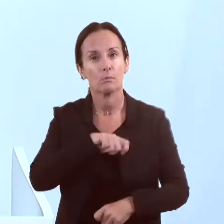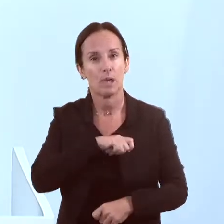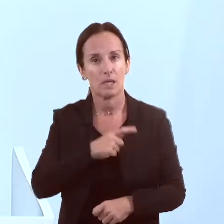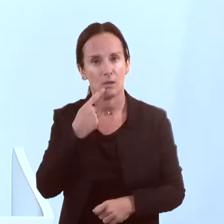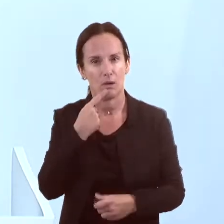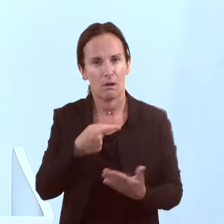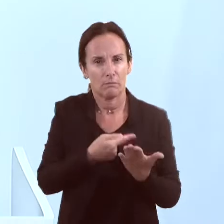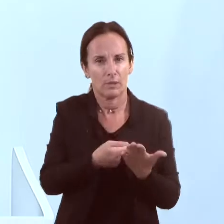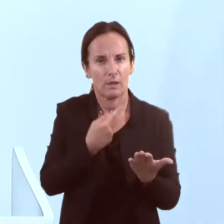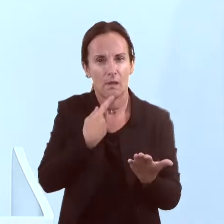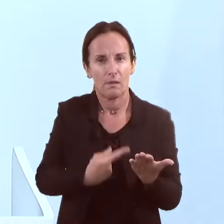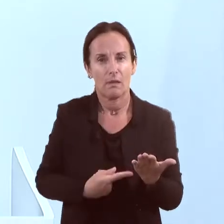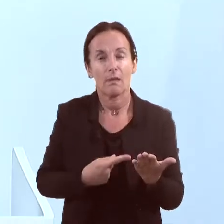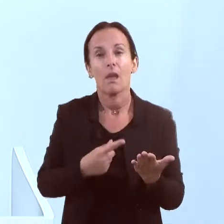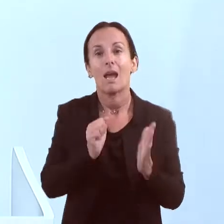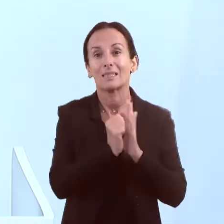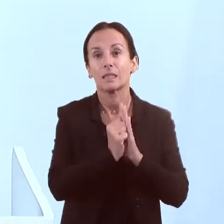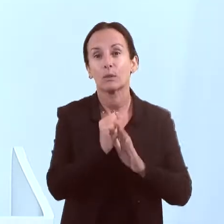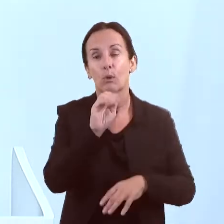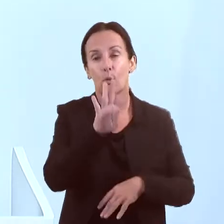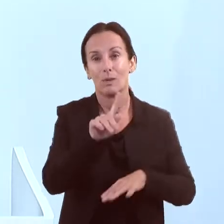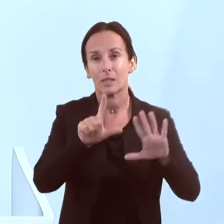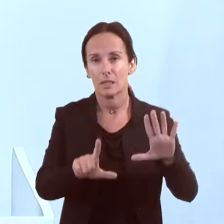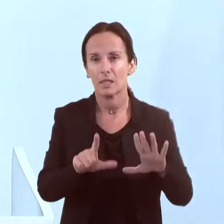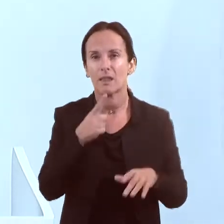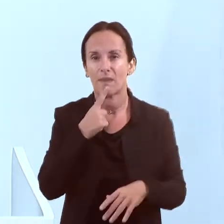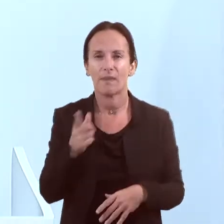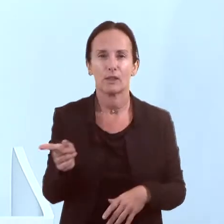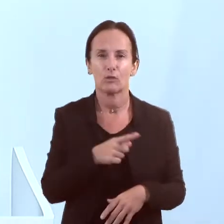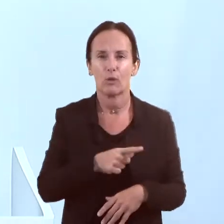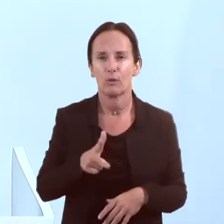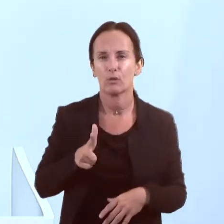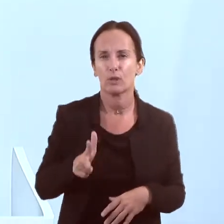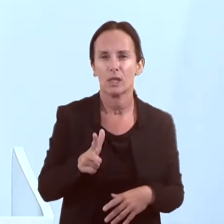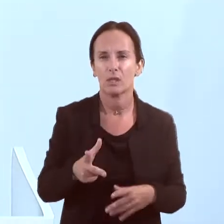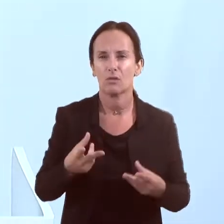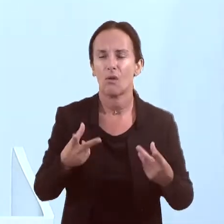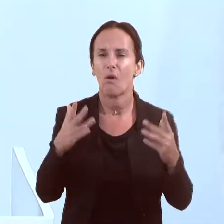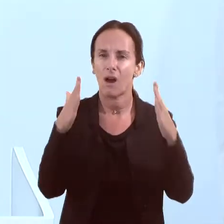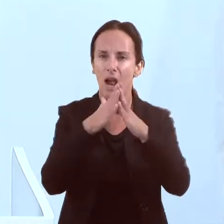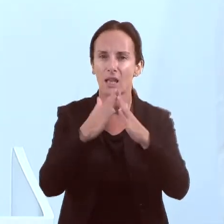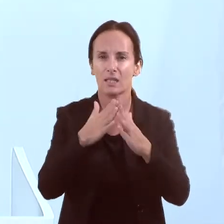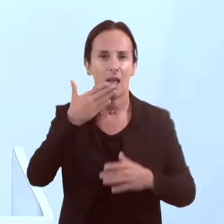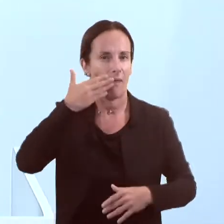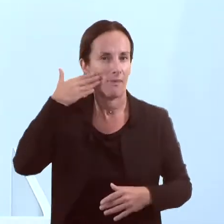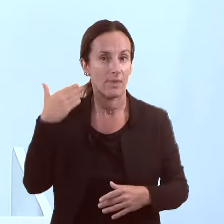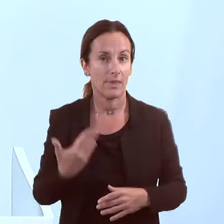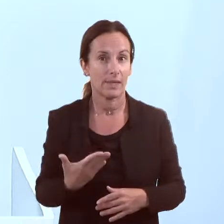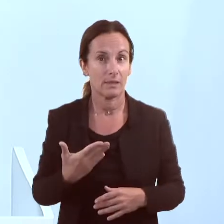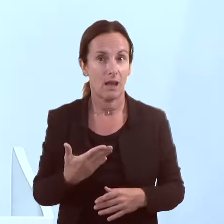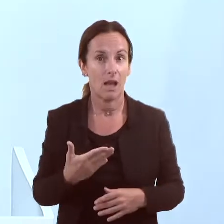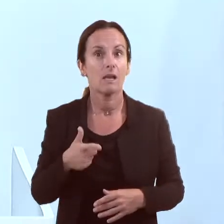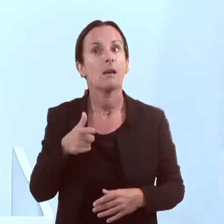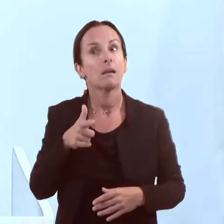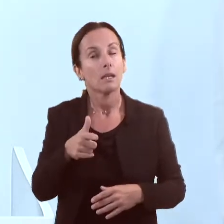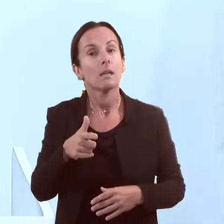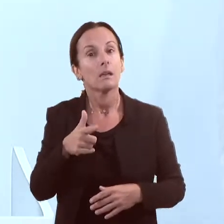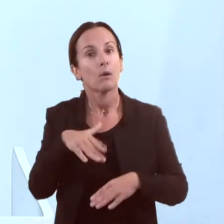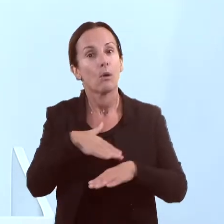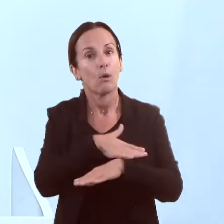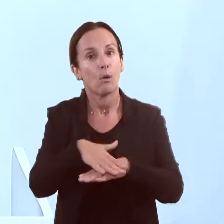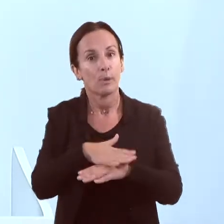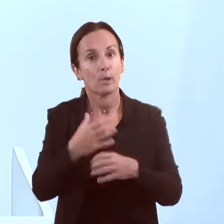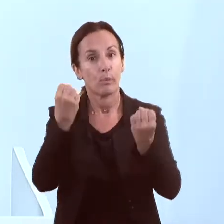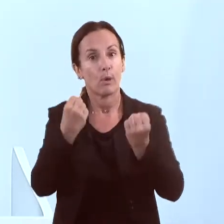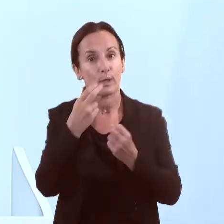digne, a l'article 47. L'efectivitat d'aquest dret depèn de l'actuació dels poders públics. La diversitat dels